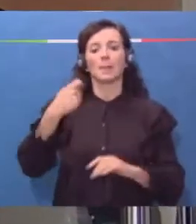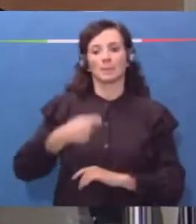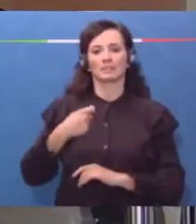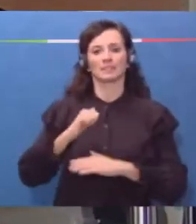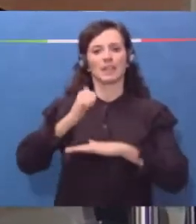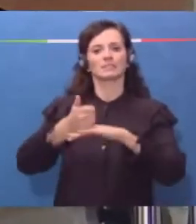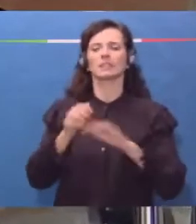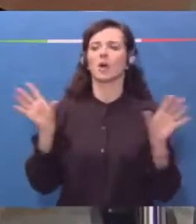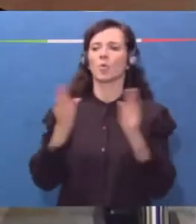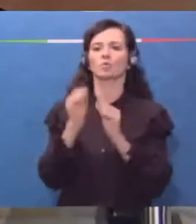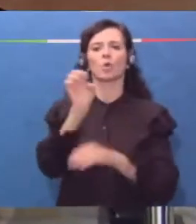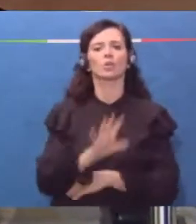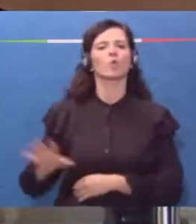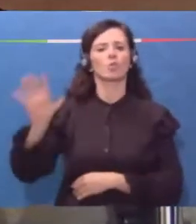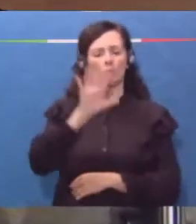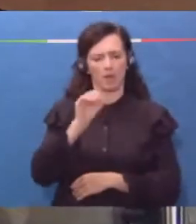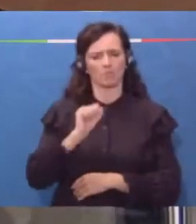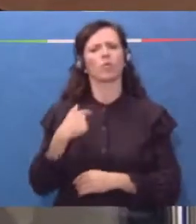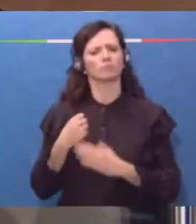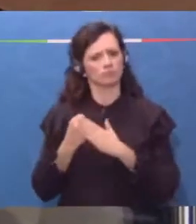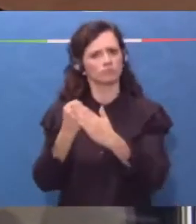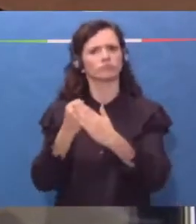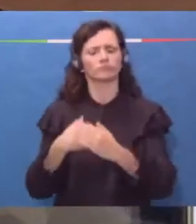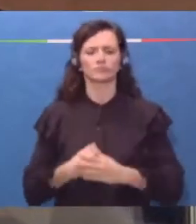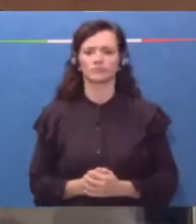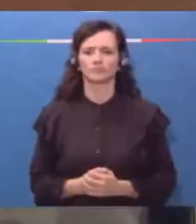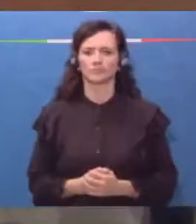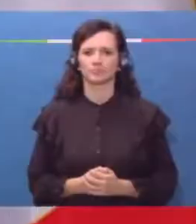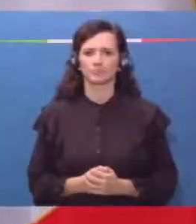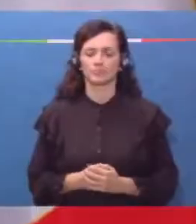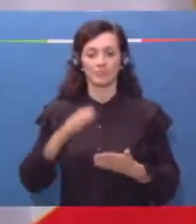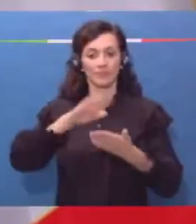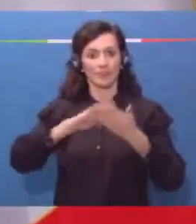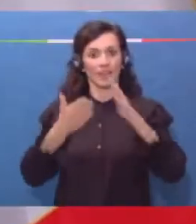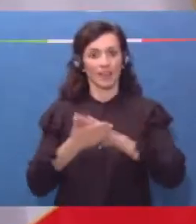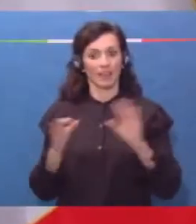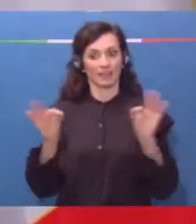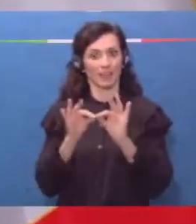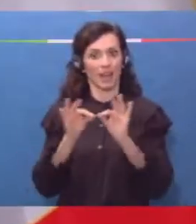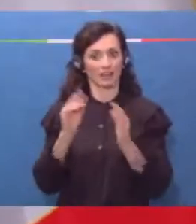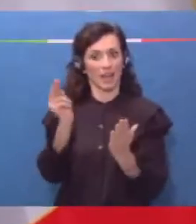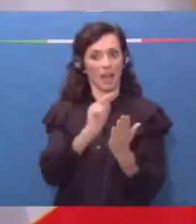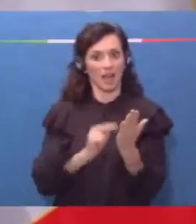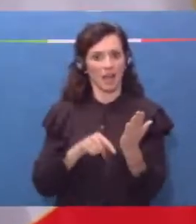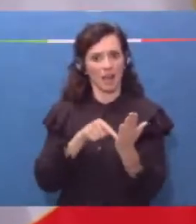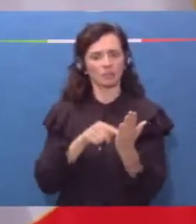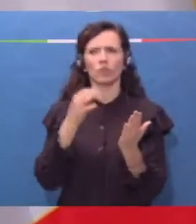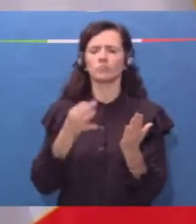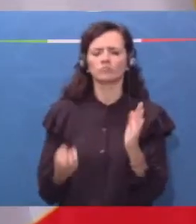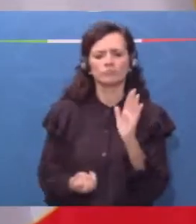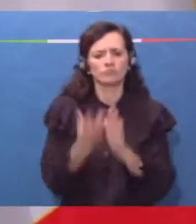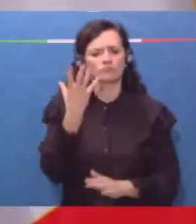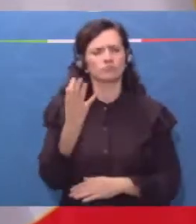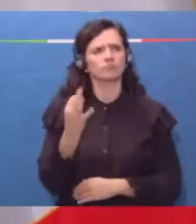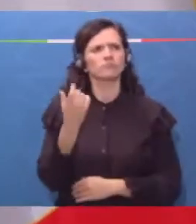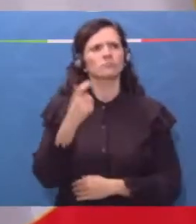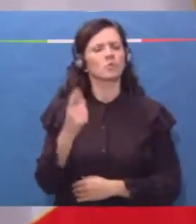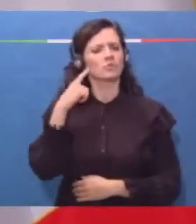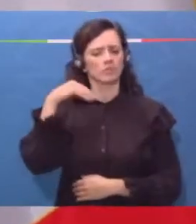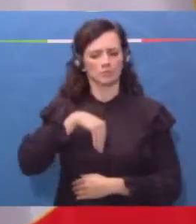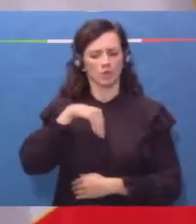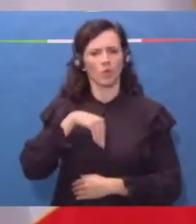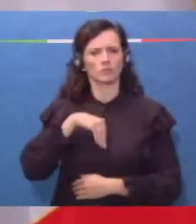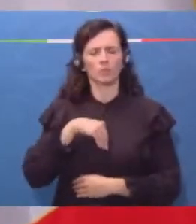Europea. Il trattato nasce proprio dalla consapevolezza della profondità dei